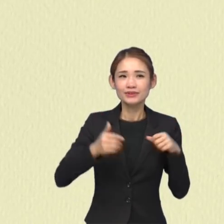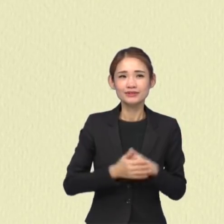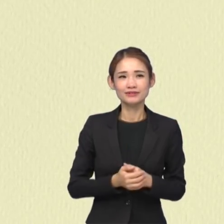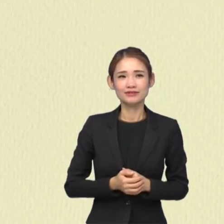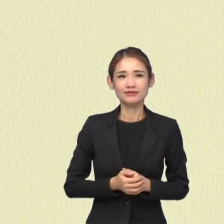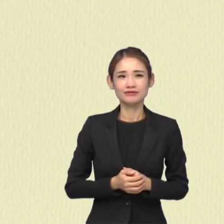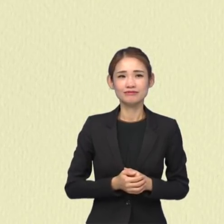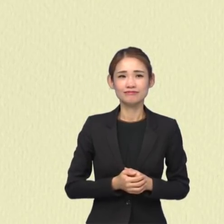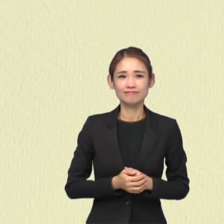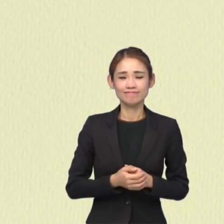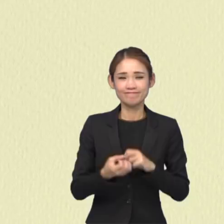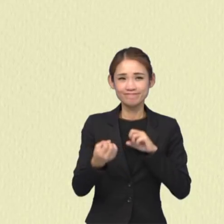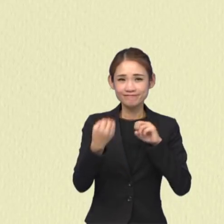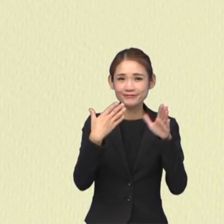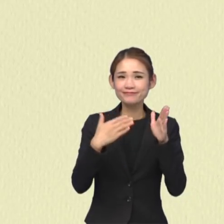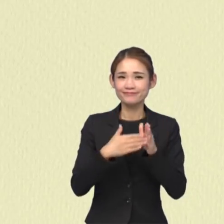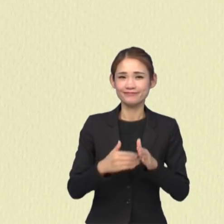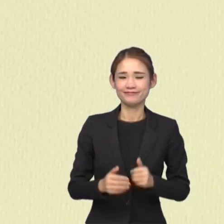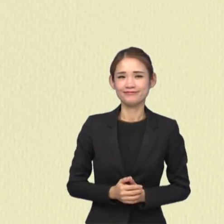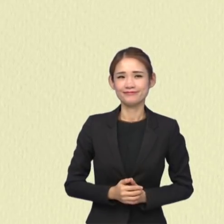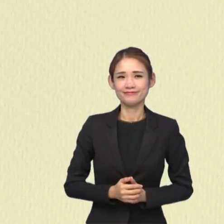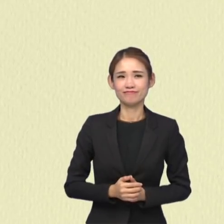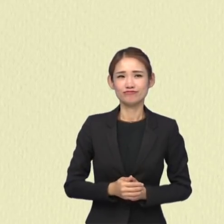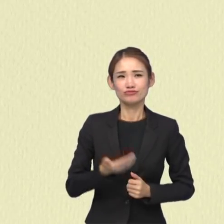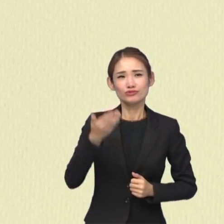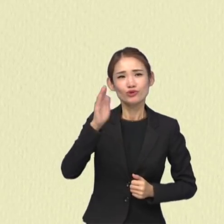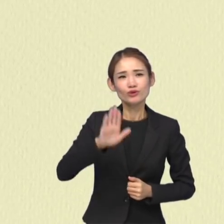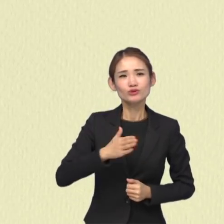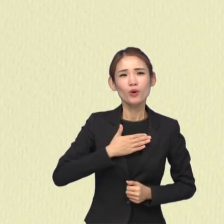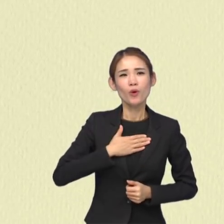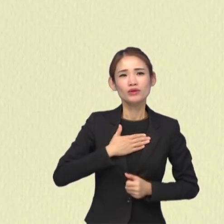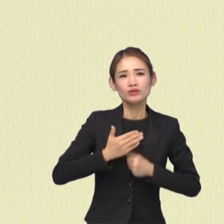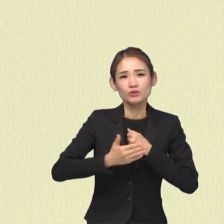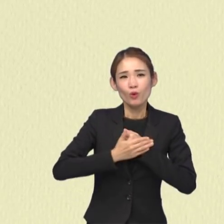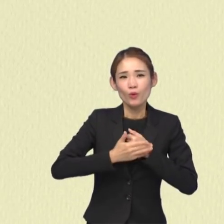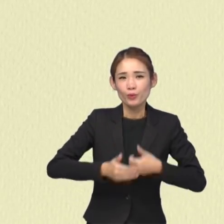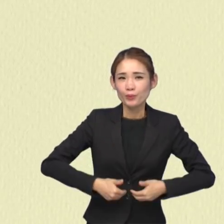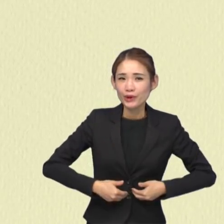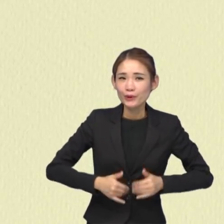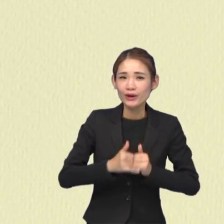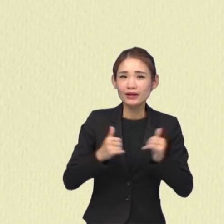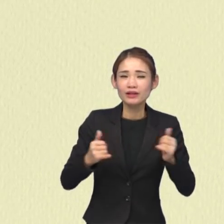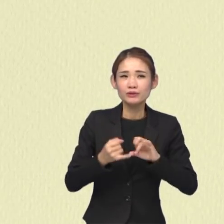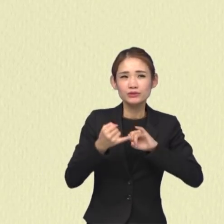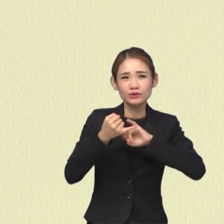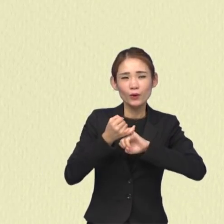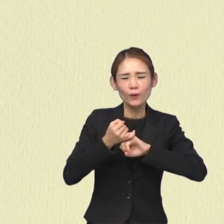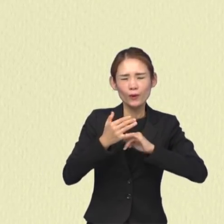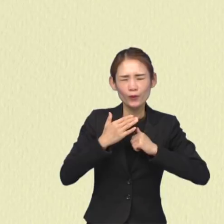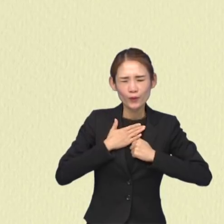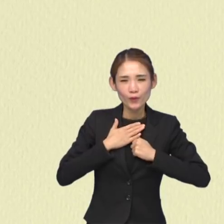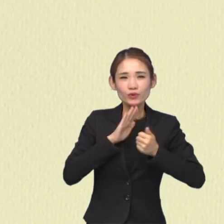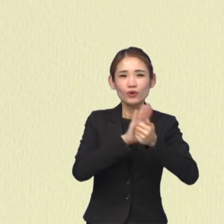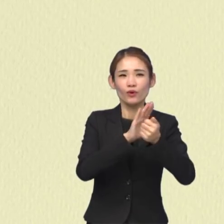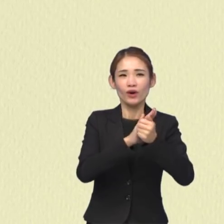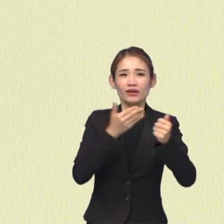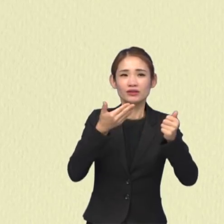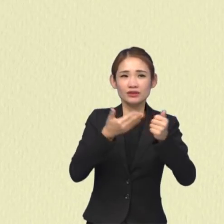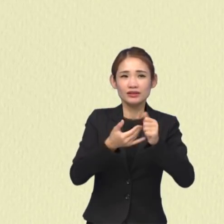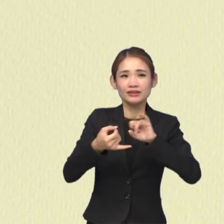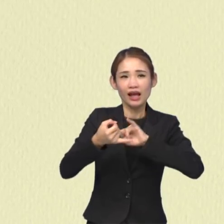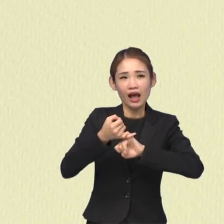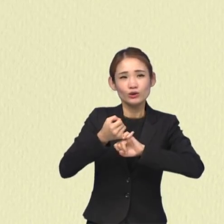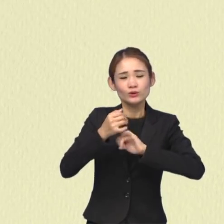대답을 했어요 그런데 저는 도움이 필요한 사람들을 계속 도와주고 있는데 또 어떤 약속을 잘 지켜야 해요